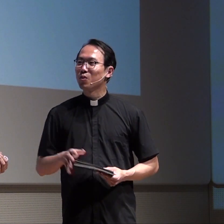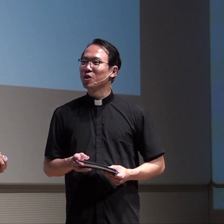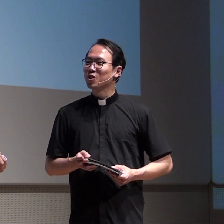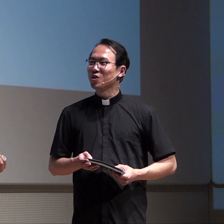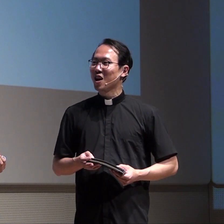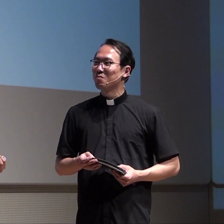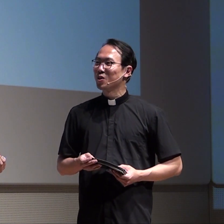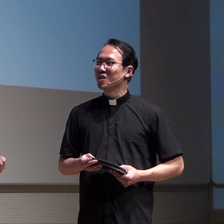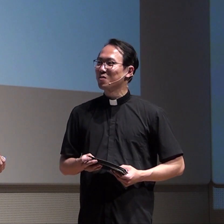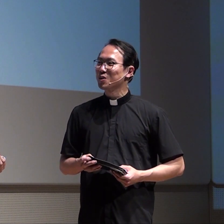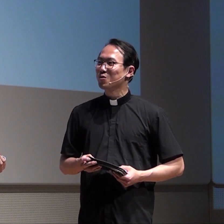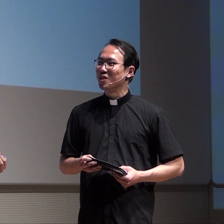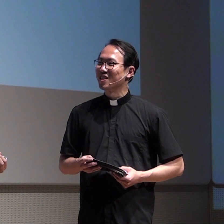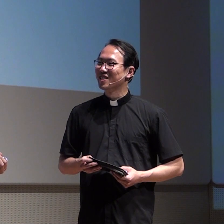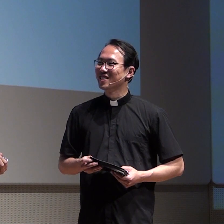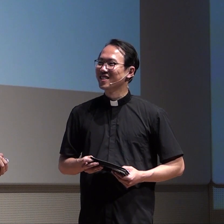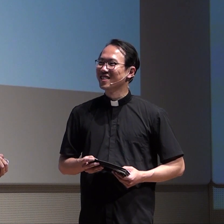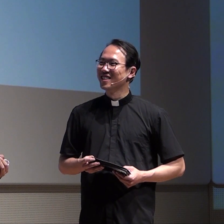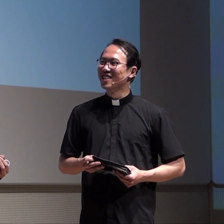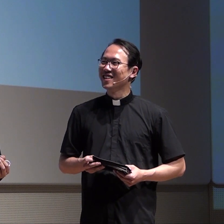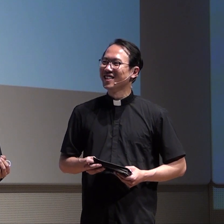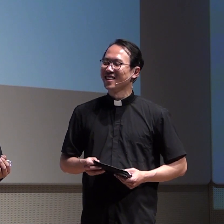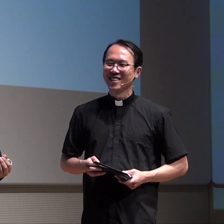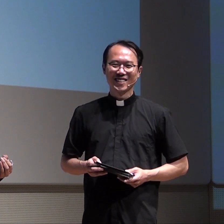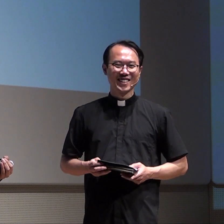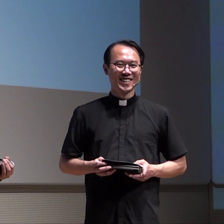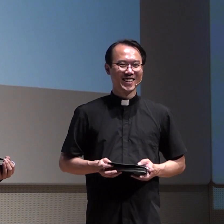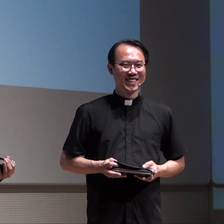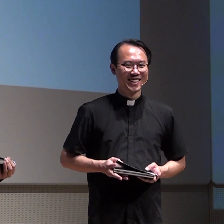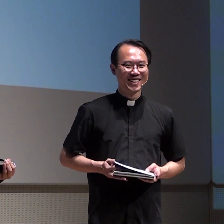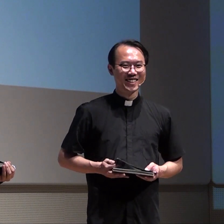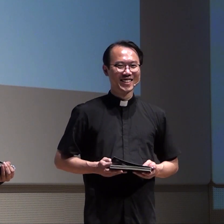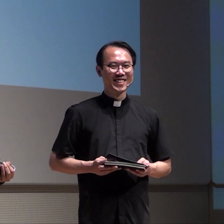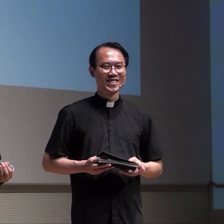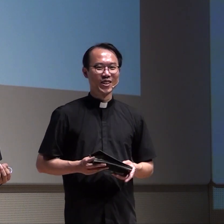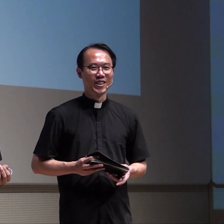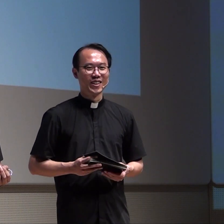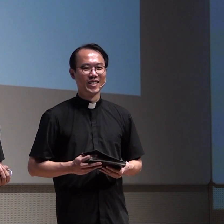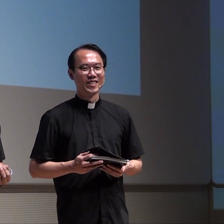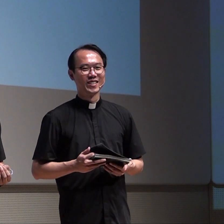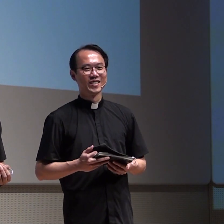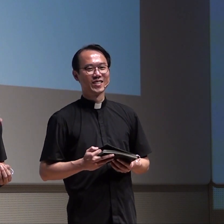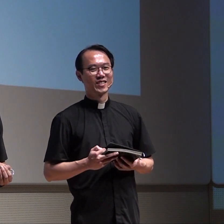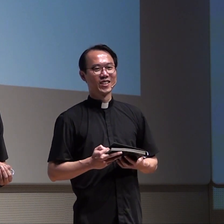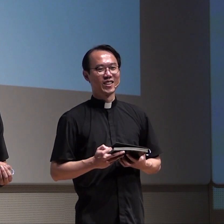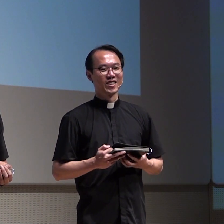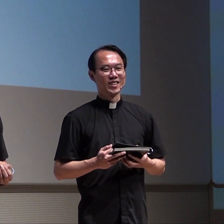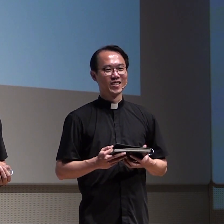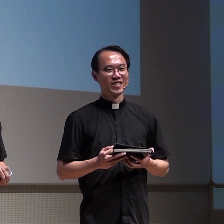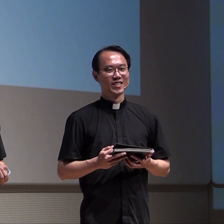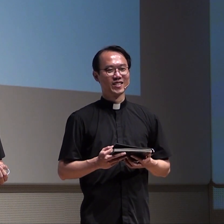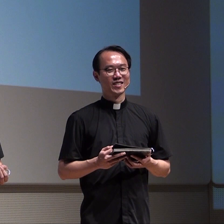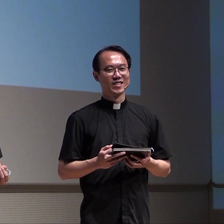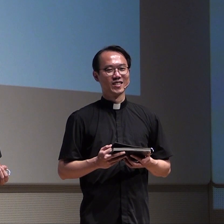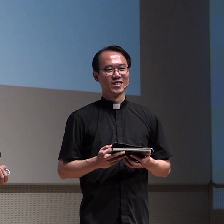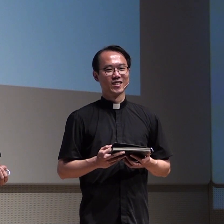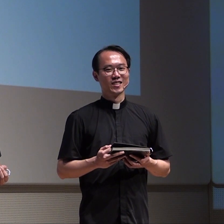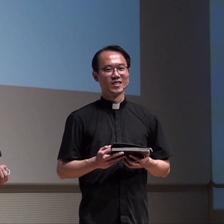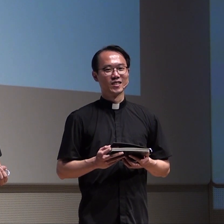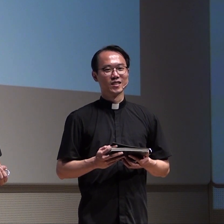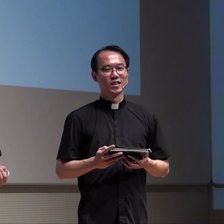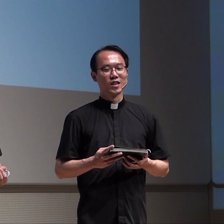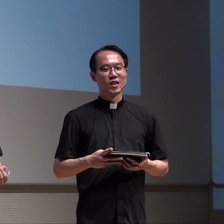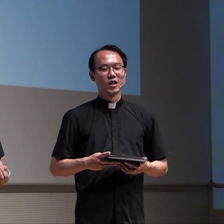네. 본인 직원이 안 보내니까 삐졌구나. 어. 안 보냈어요. 안 보냈어. 최측근. 지금 옆에 앉아 계시는데. 네, 최측근. 김병희,